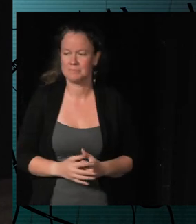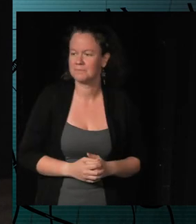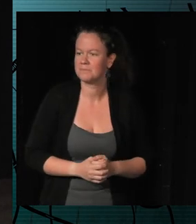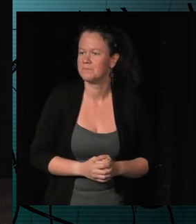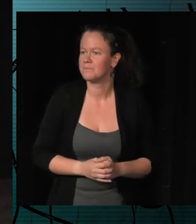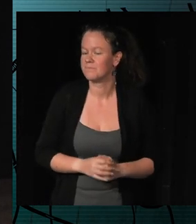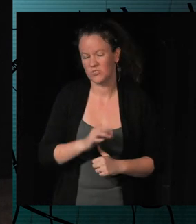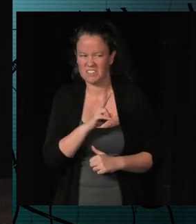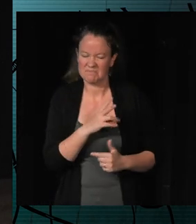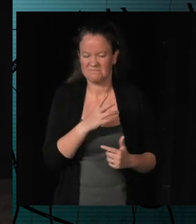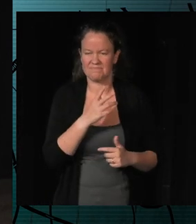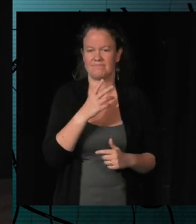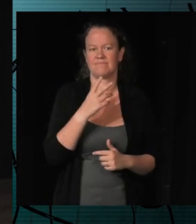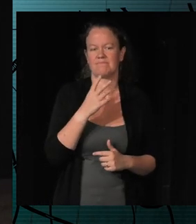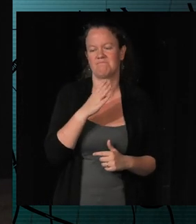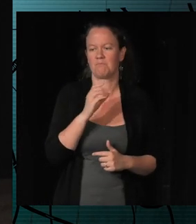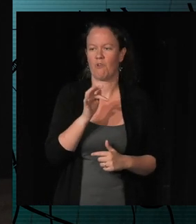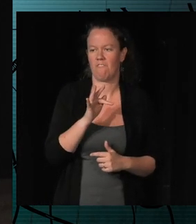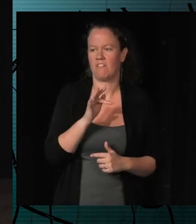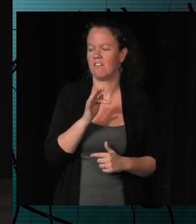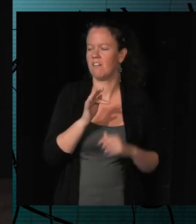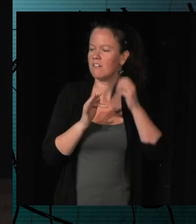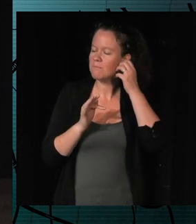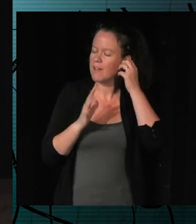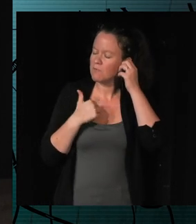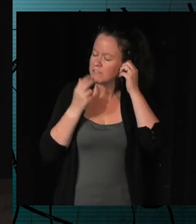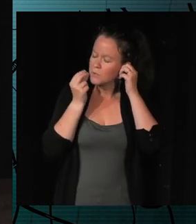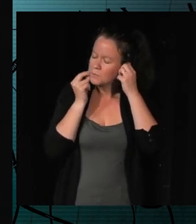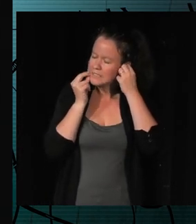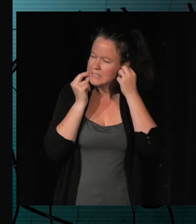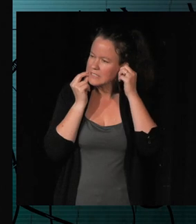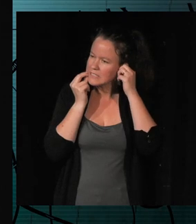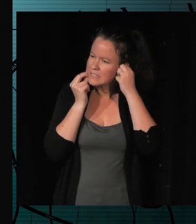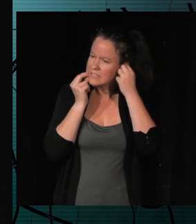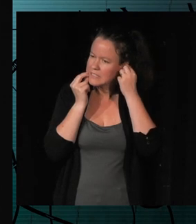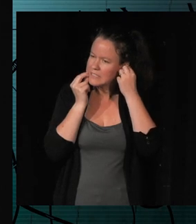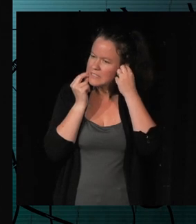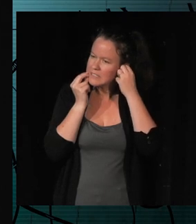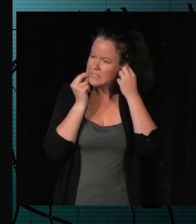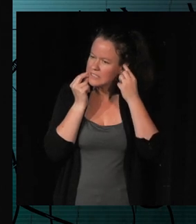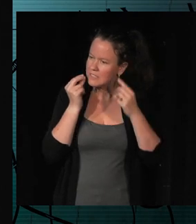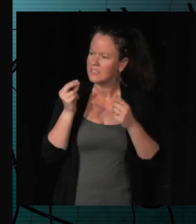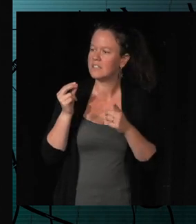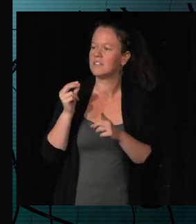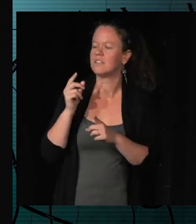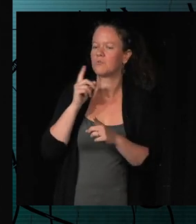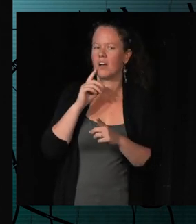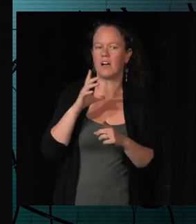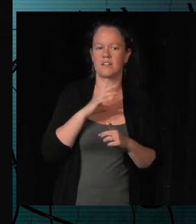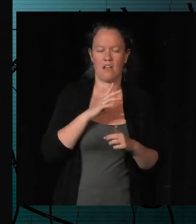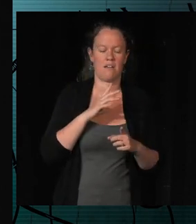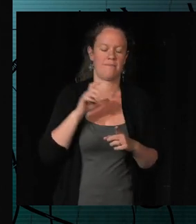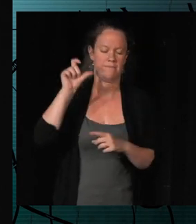compris c'est que dans le dans le film parce qu'en fait il y a une histoire de de viol avec le le